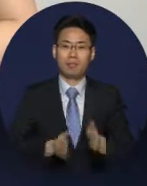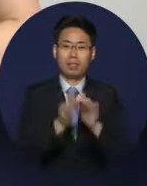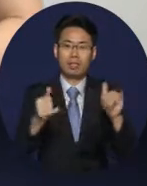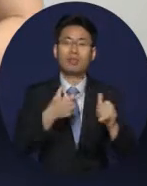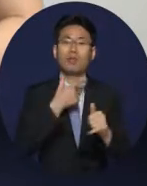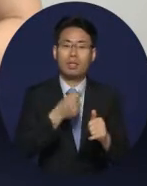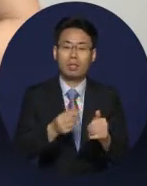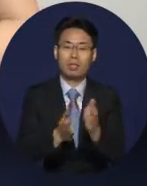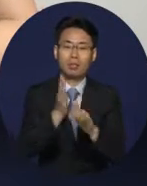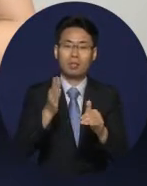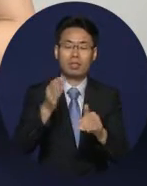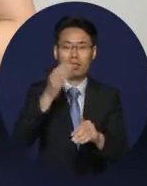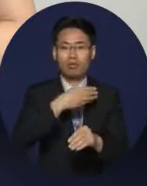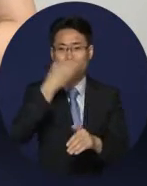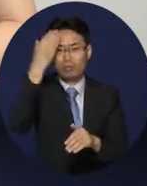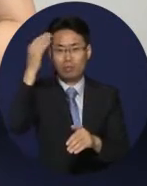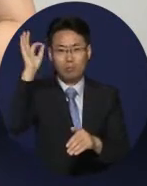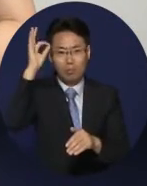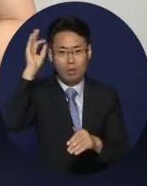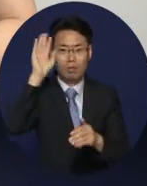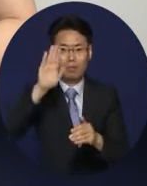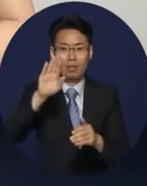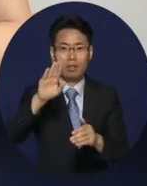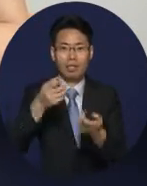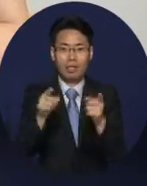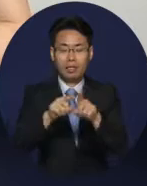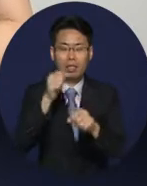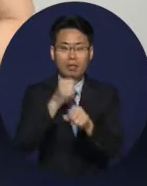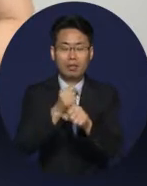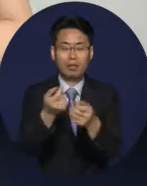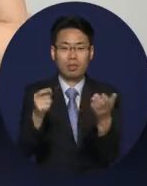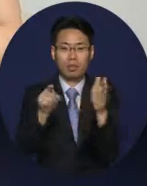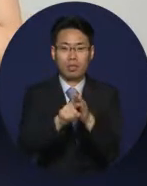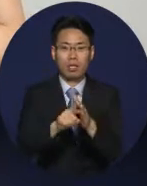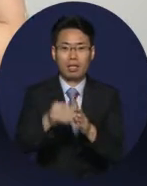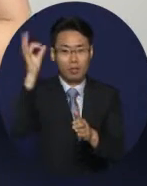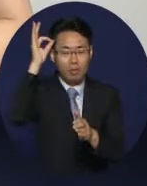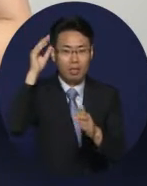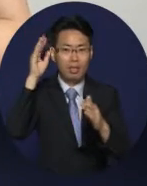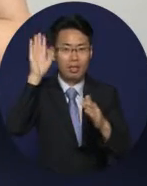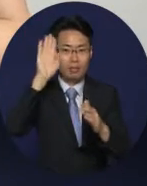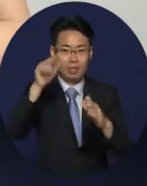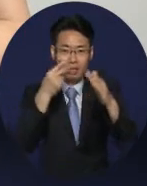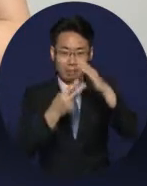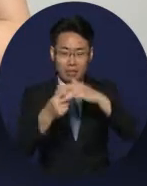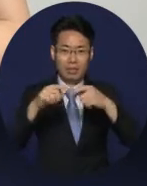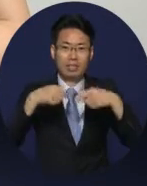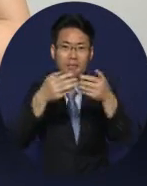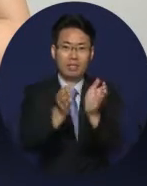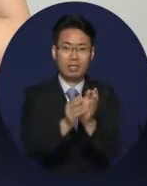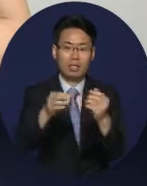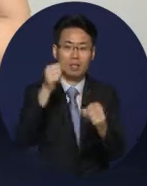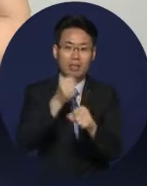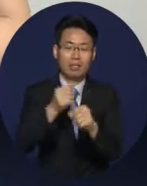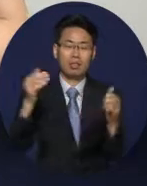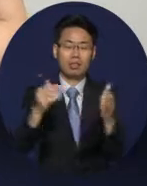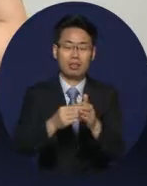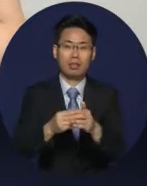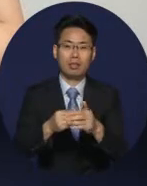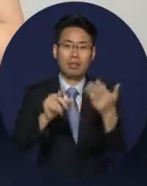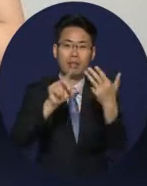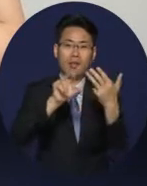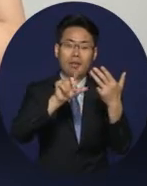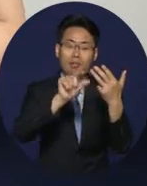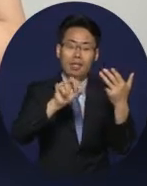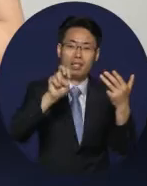시민이 원하는, 시민이 꿈꾸는 포항의 미래를 함께 만들어가기 위해 포항 미래비전 시민참여단이 꾸려졌습니다. 지난